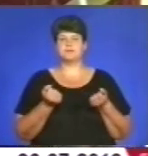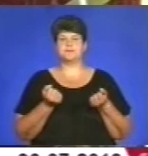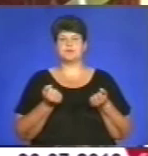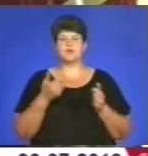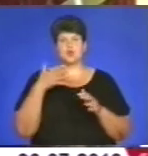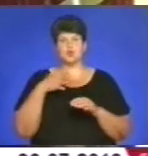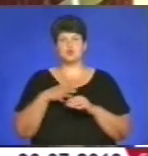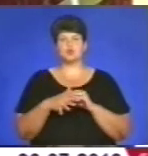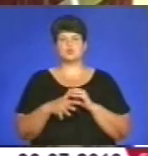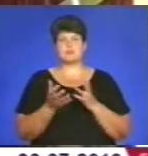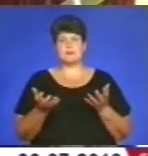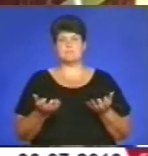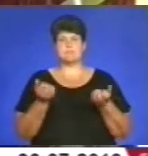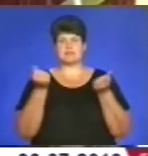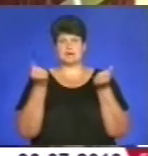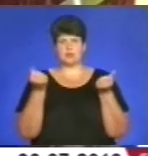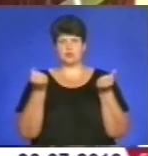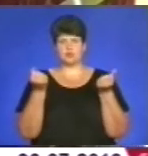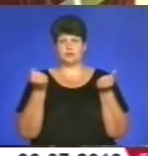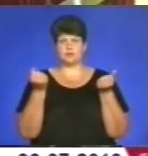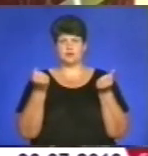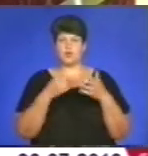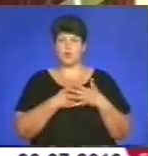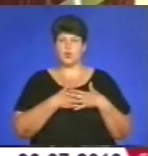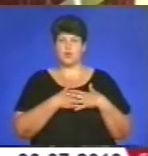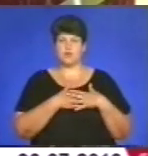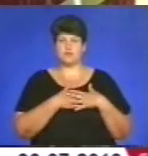розуміння, підтримку, любов